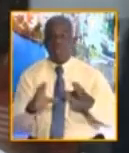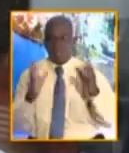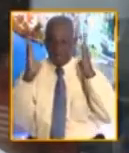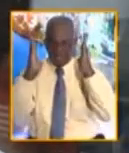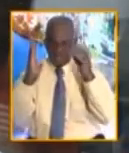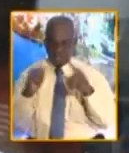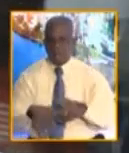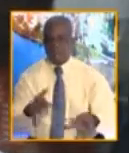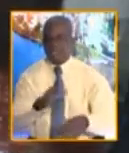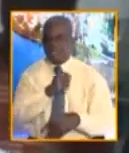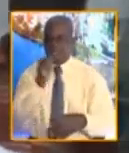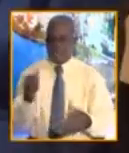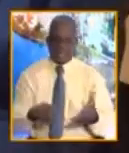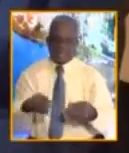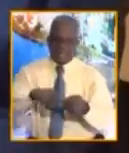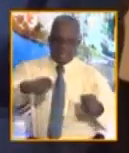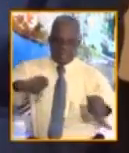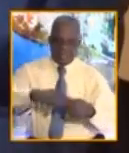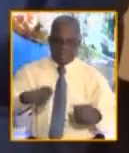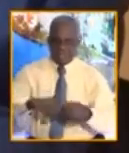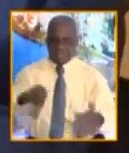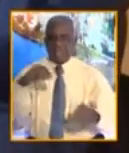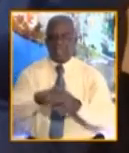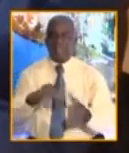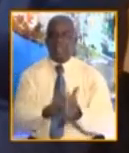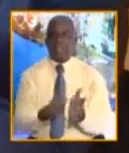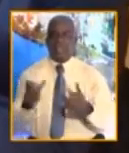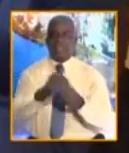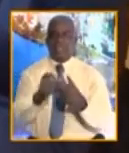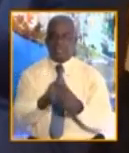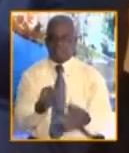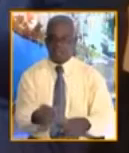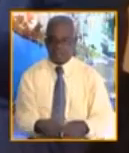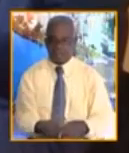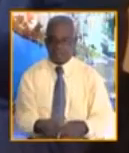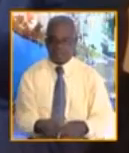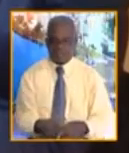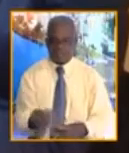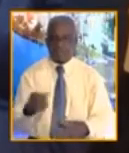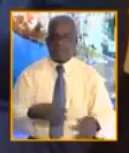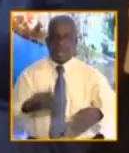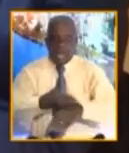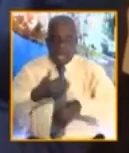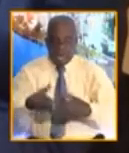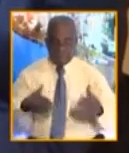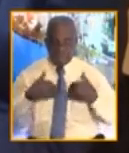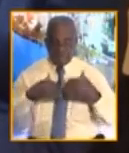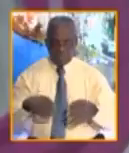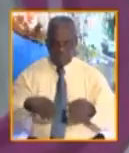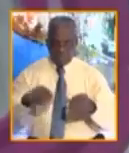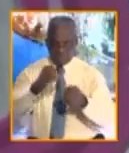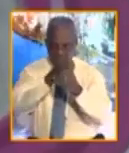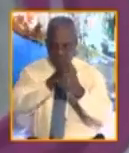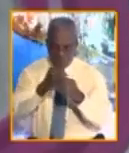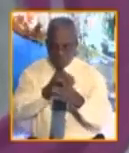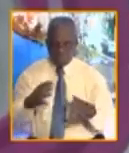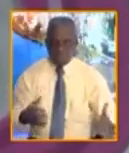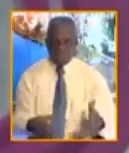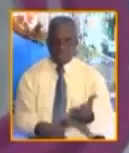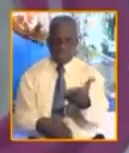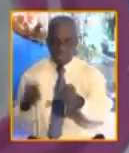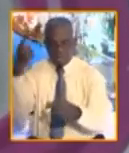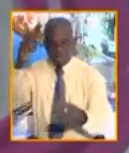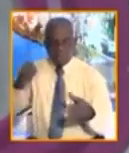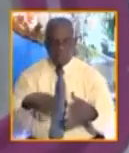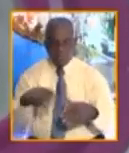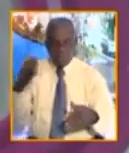riz, ça ne contient pas de plastique. Selon la direction de la métrologie, du contrôle de la qualité et de la répression des fraudes, pour